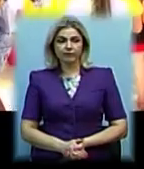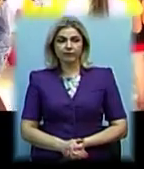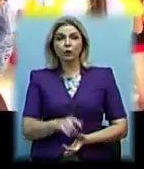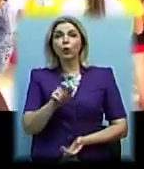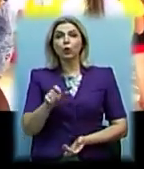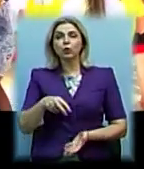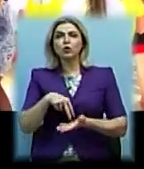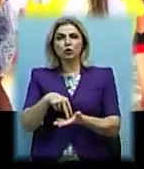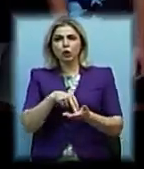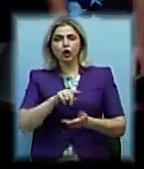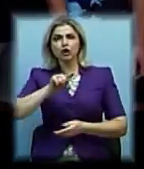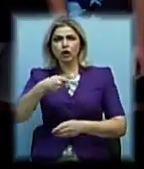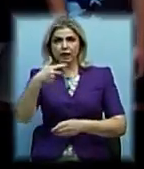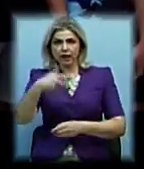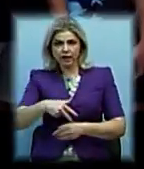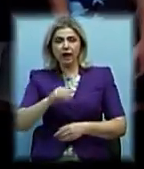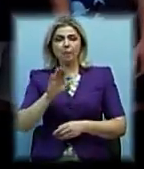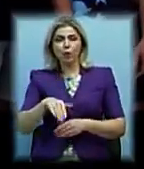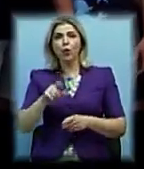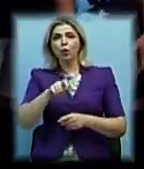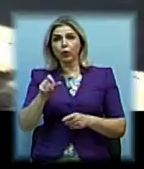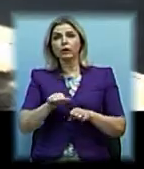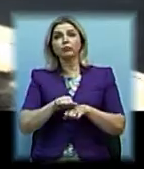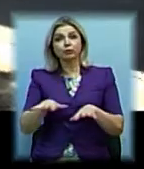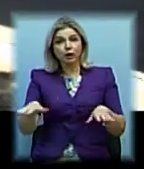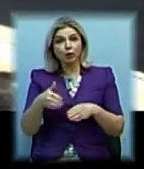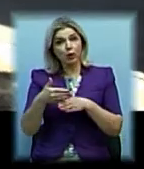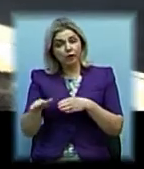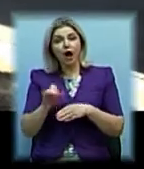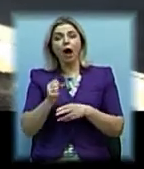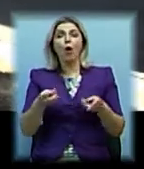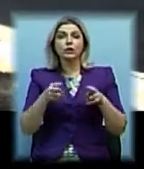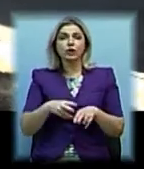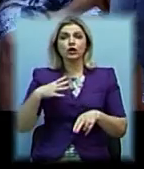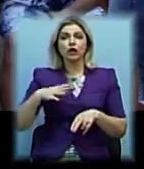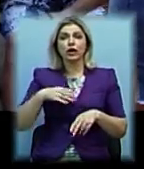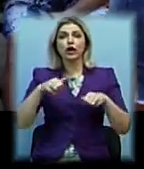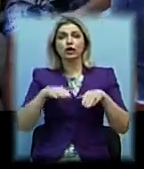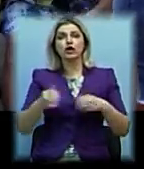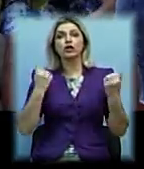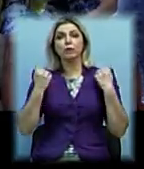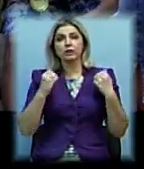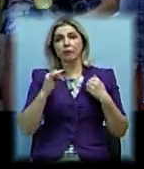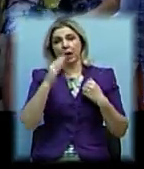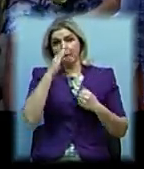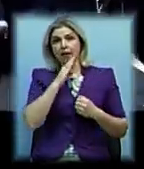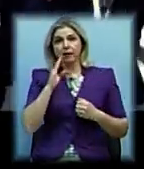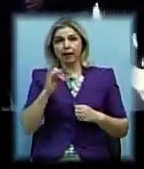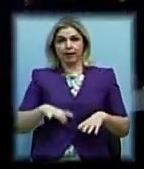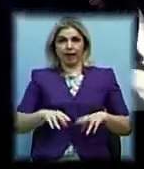Люди стояли півтори години. Далі частина людей розійшлась. Залишилось чекати на рішення спортсмени, їхні батьки та тренери.